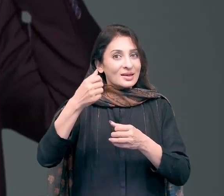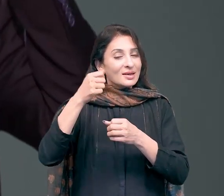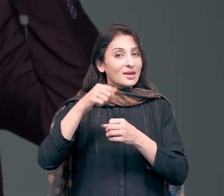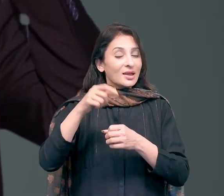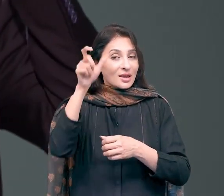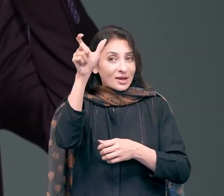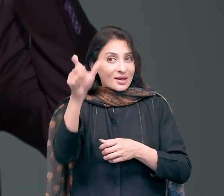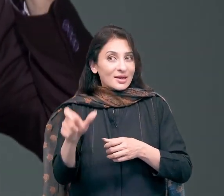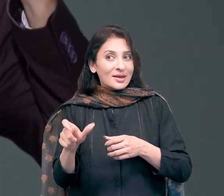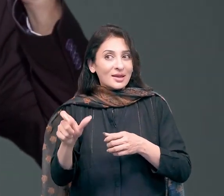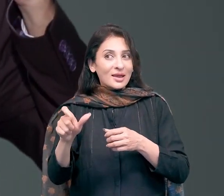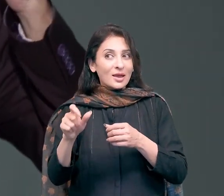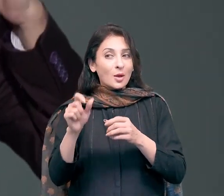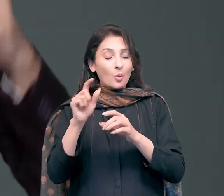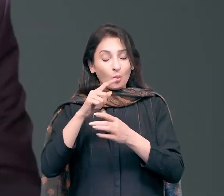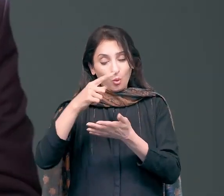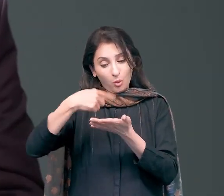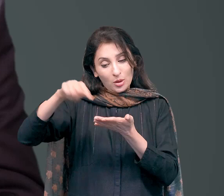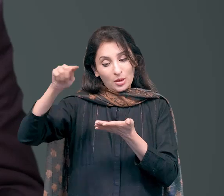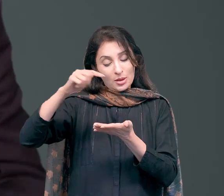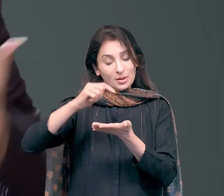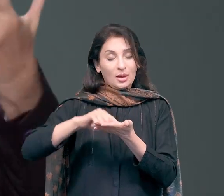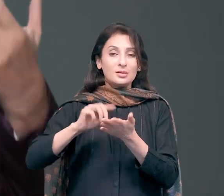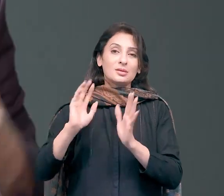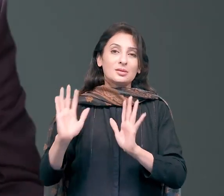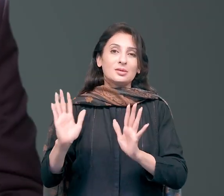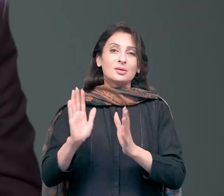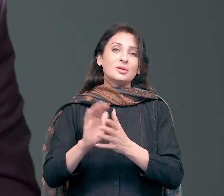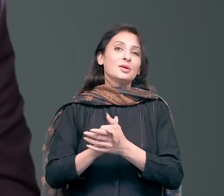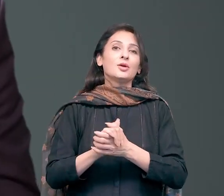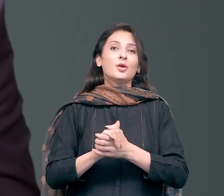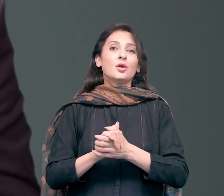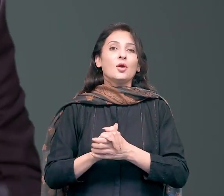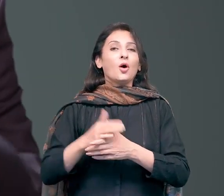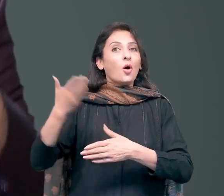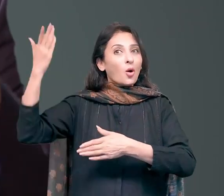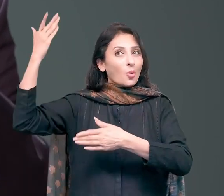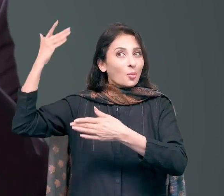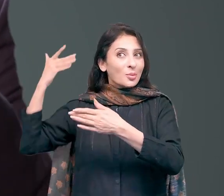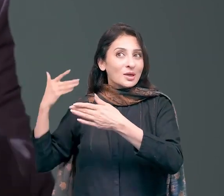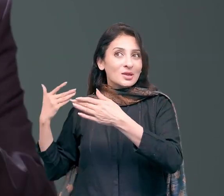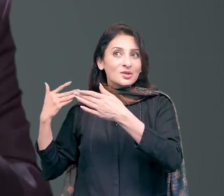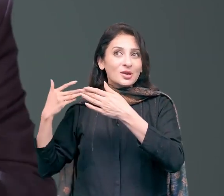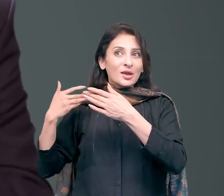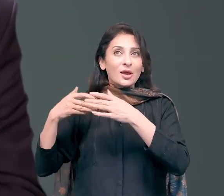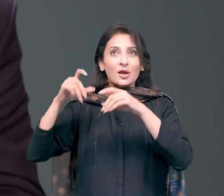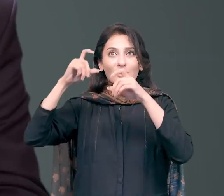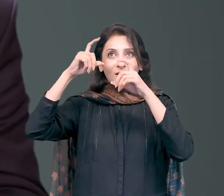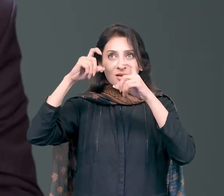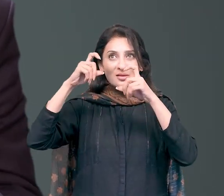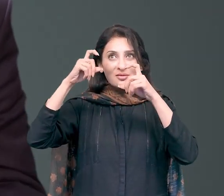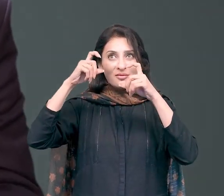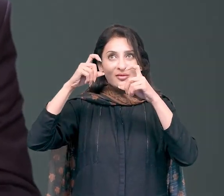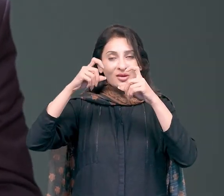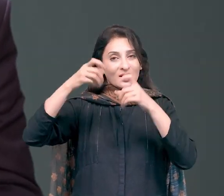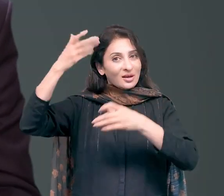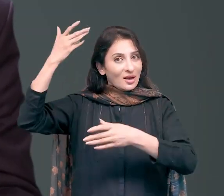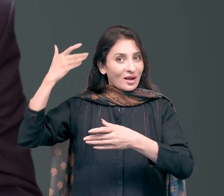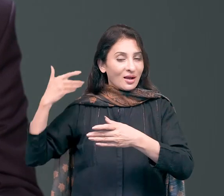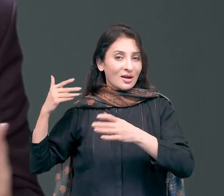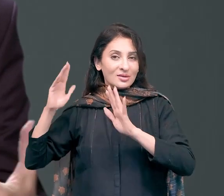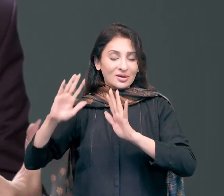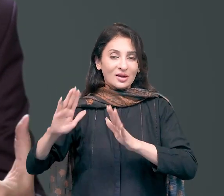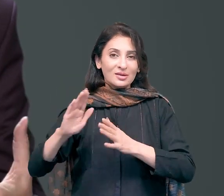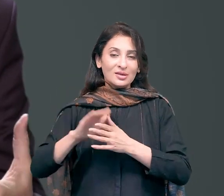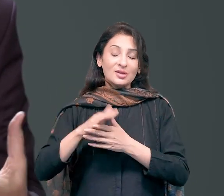یہ ہمارا جناب پیٹرن ہے واٹ ایور از۔ تو وہ پہلی دفعہ برسر اقتدار آ رہی